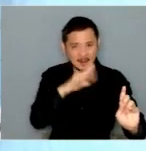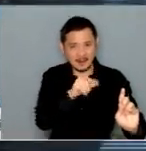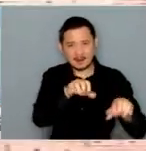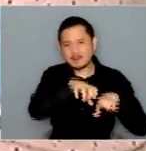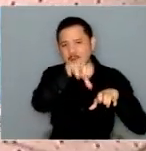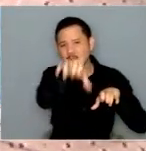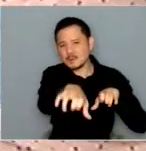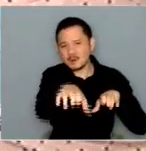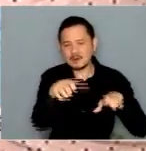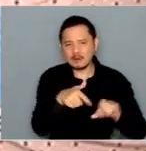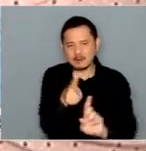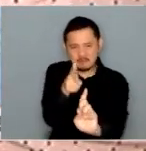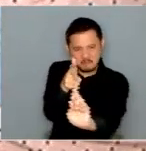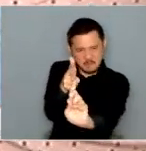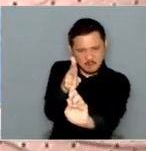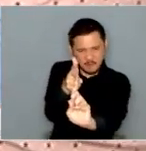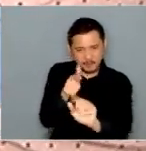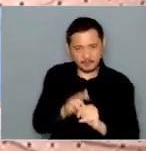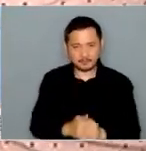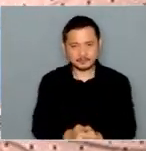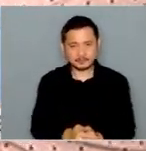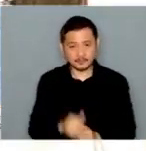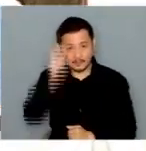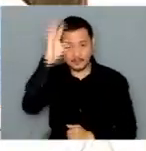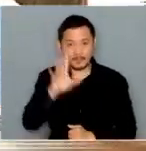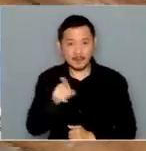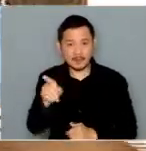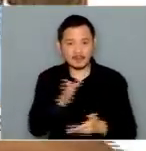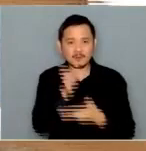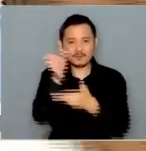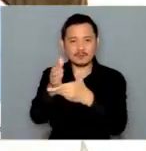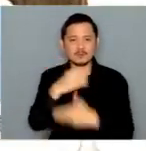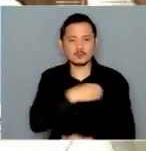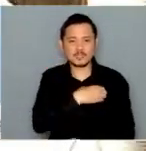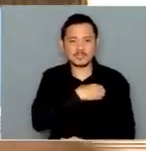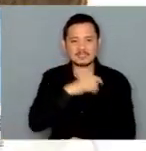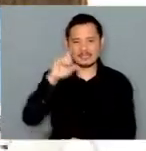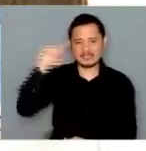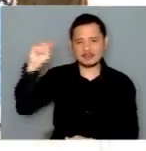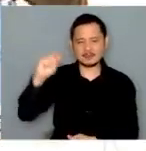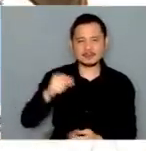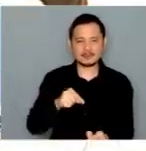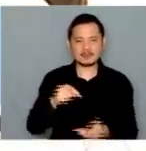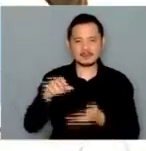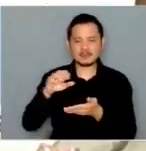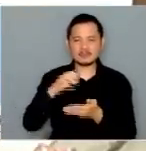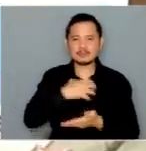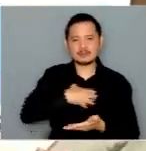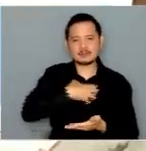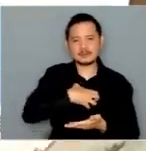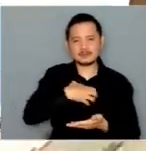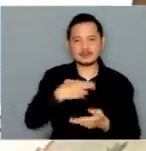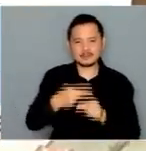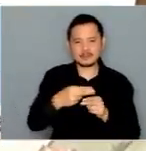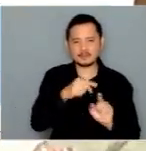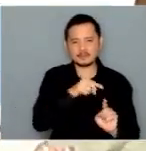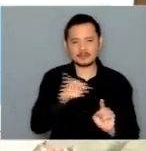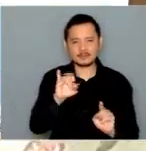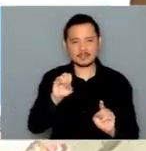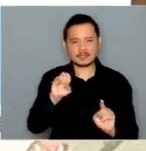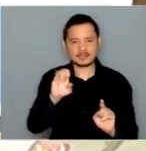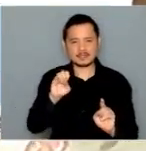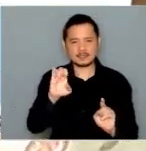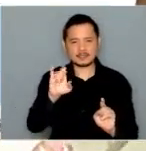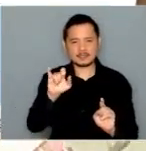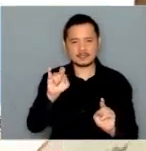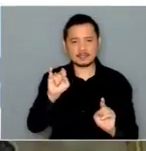kapitbahay. Nagreklamo sa presinto ang tinutukan niya ng baril na si Jomeses Leyte. Kwento niya, nag-aayos